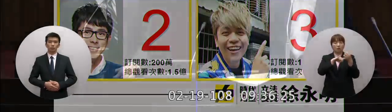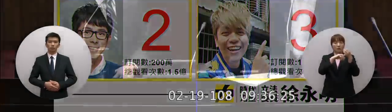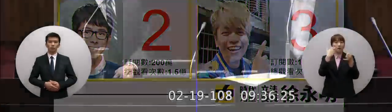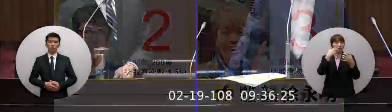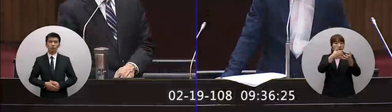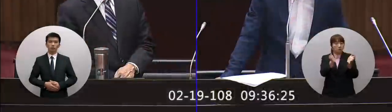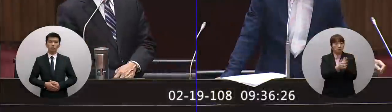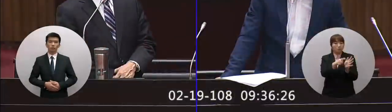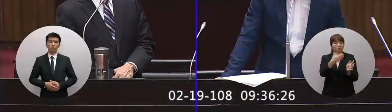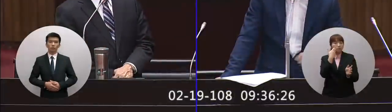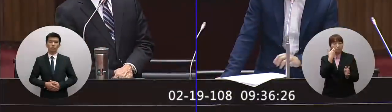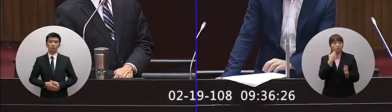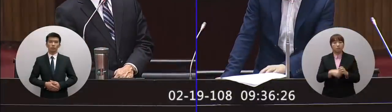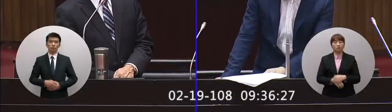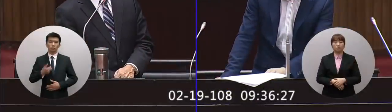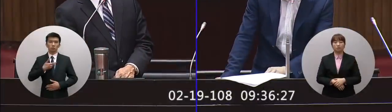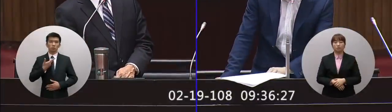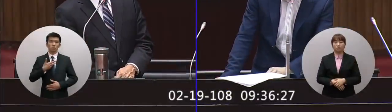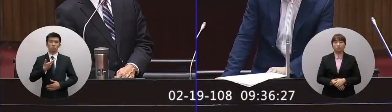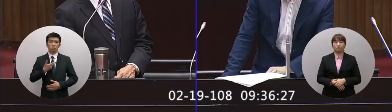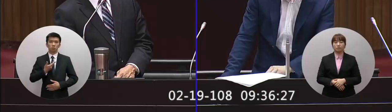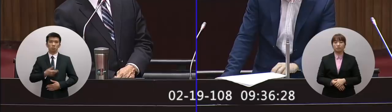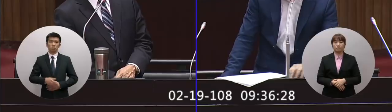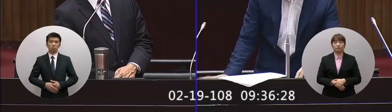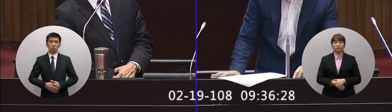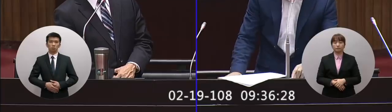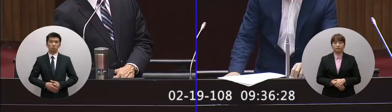团体吗？ 不在。